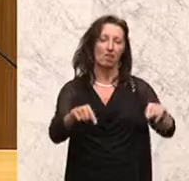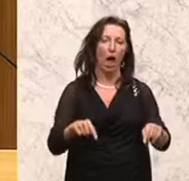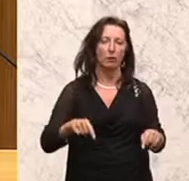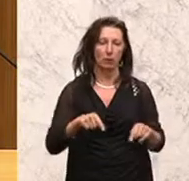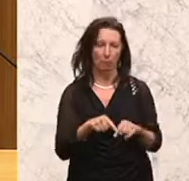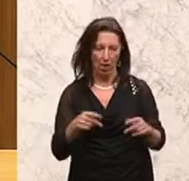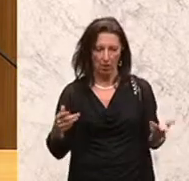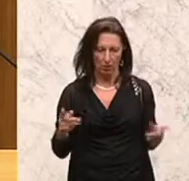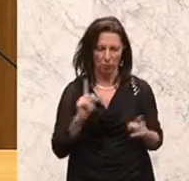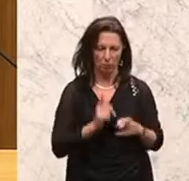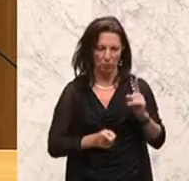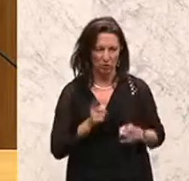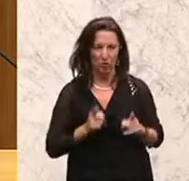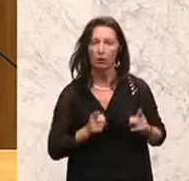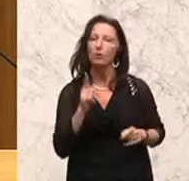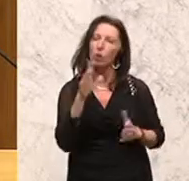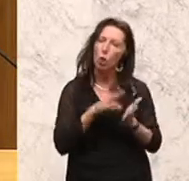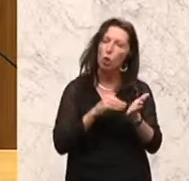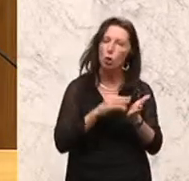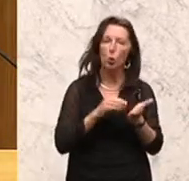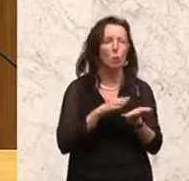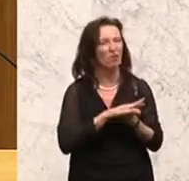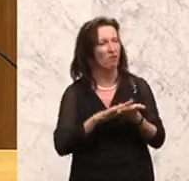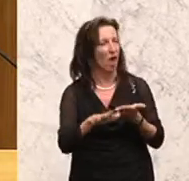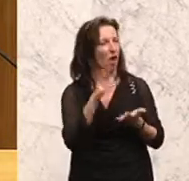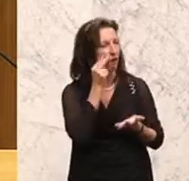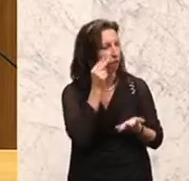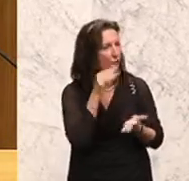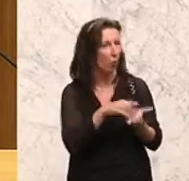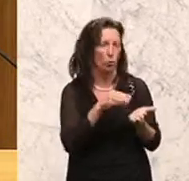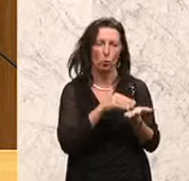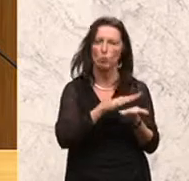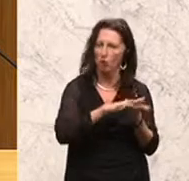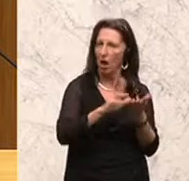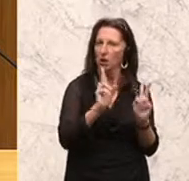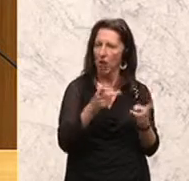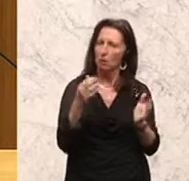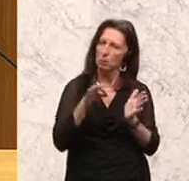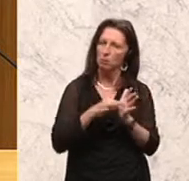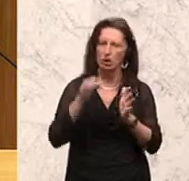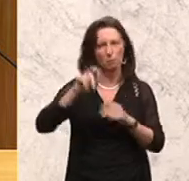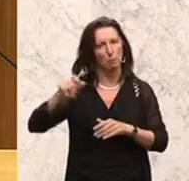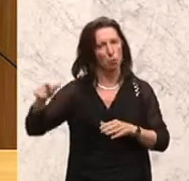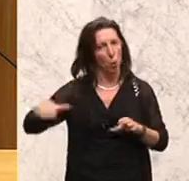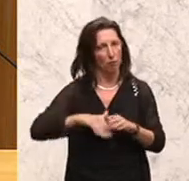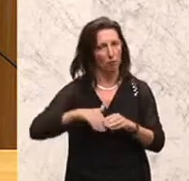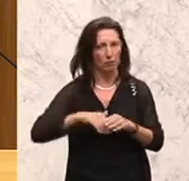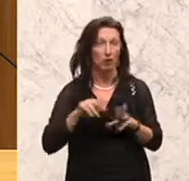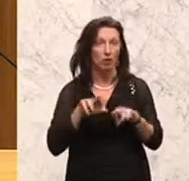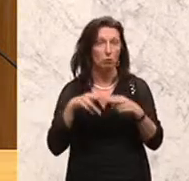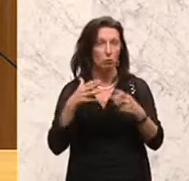manchmal Bestimmungen, dass pro Nutzfläche, Wohnnutzfläche bestimmte Personenanzahl aufgenommen werden kann. Hier in diesem Gesetz,